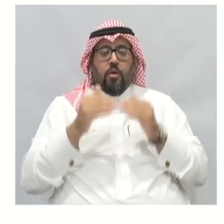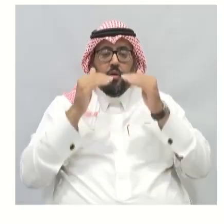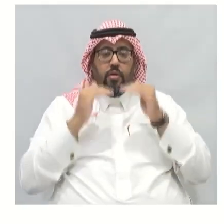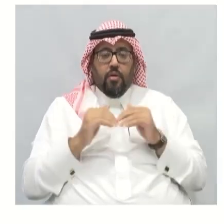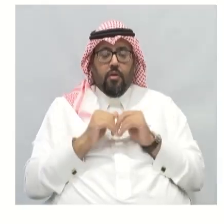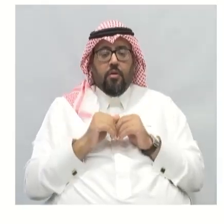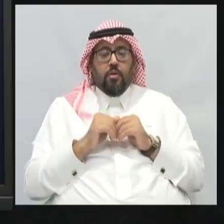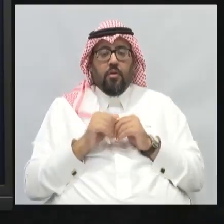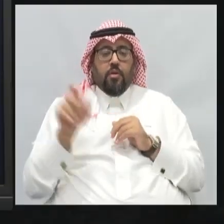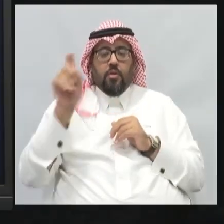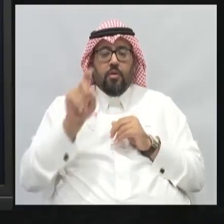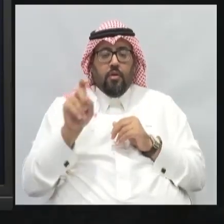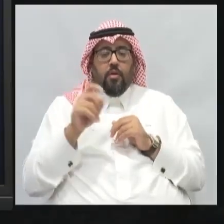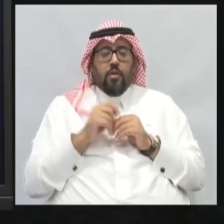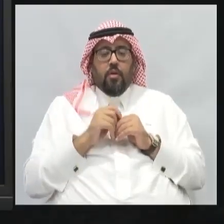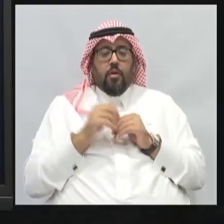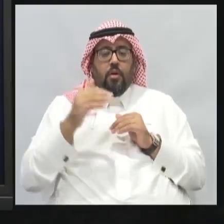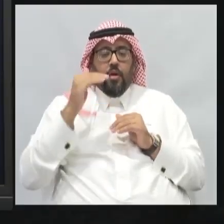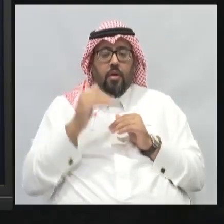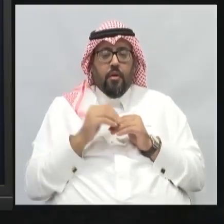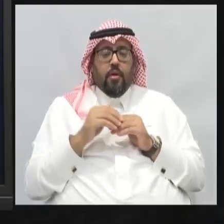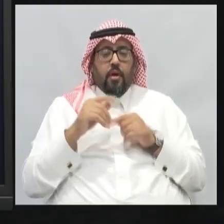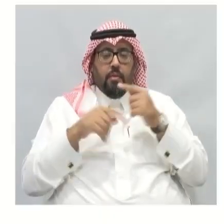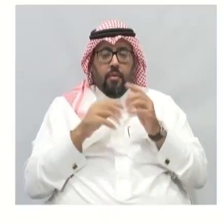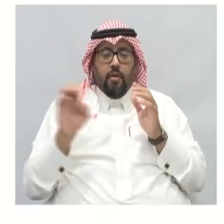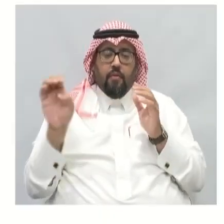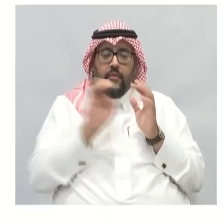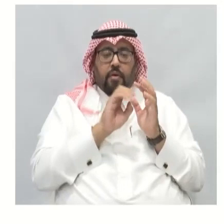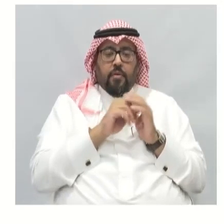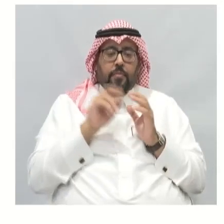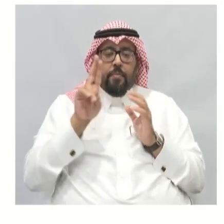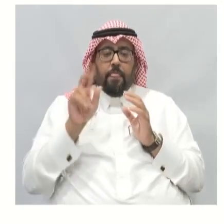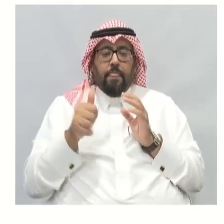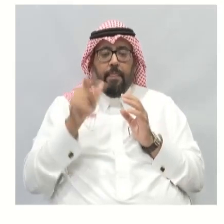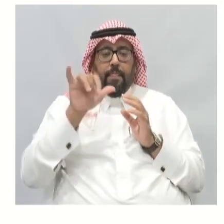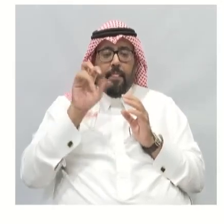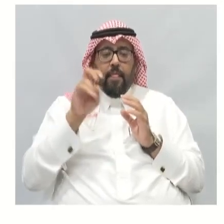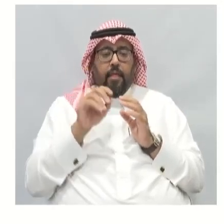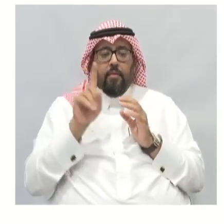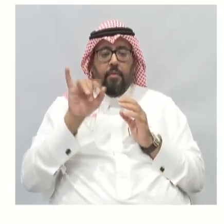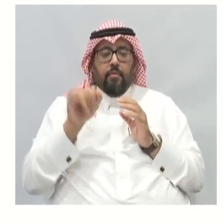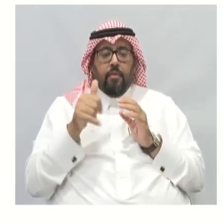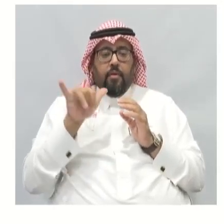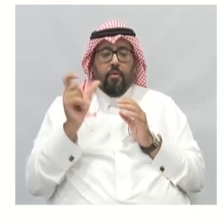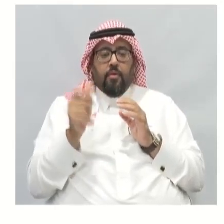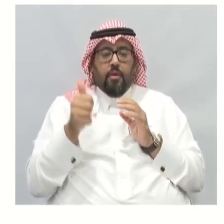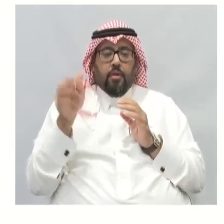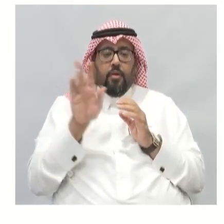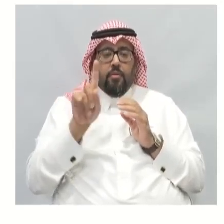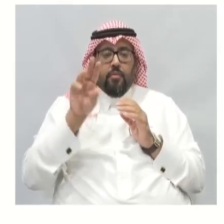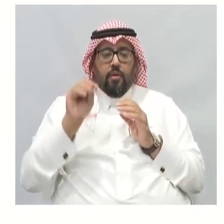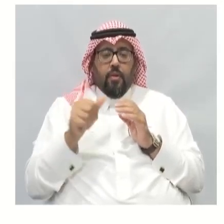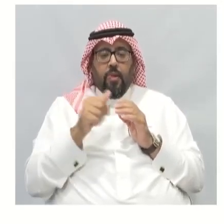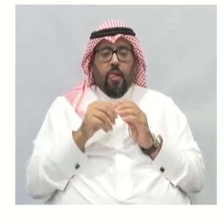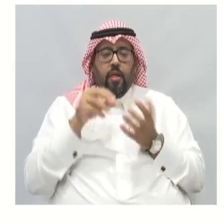الان على السؤال التالي اكمل الفراغات التاليه بما يناسبها